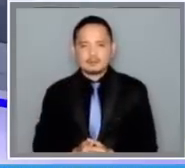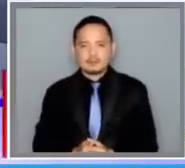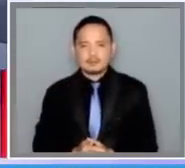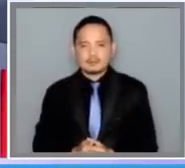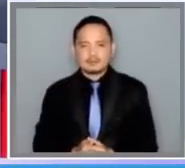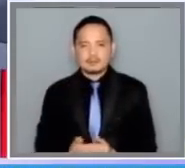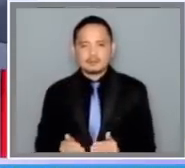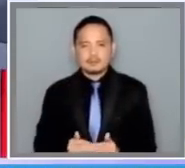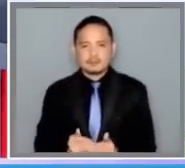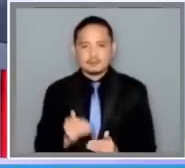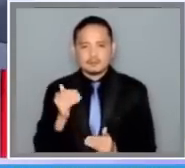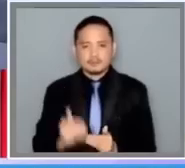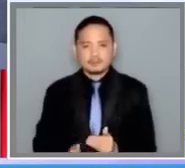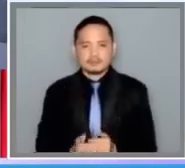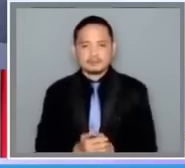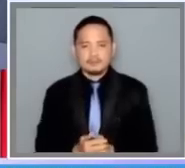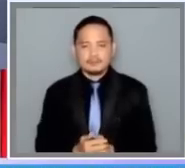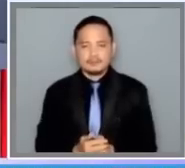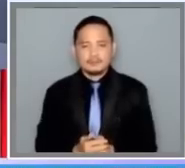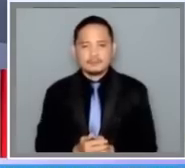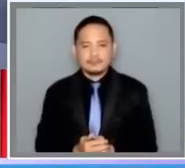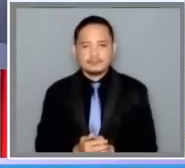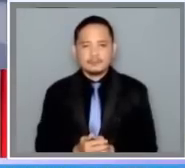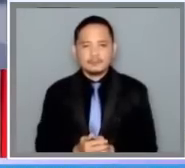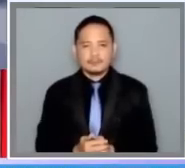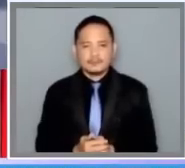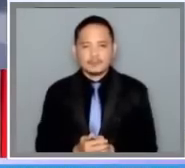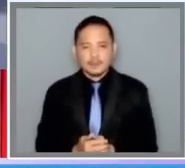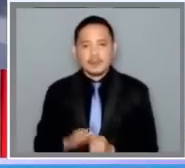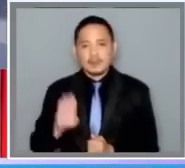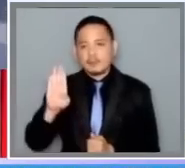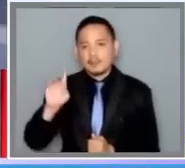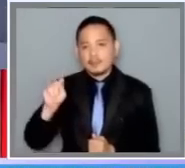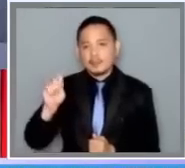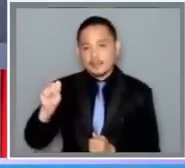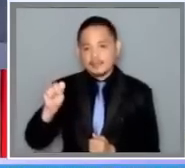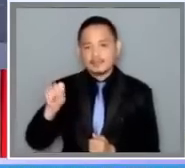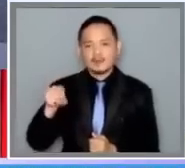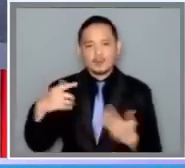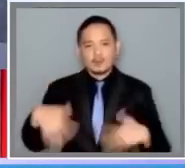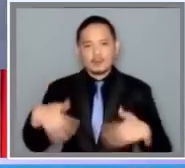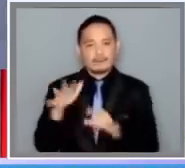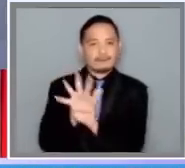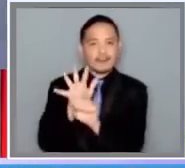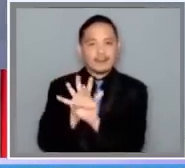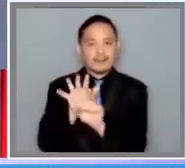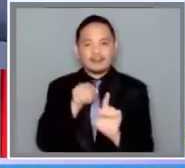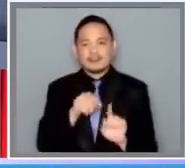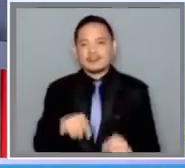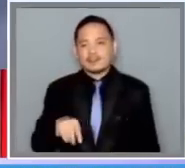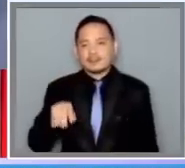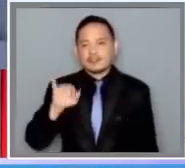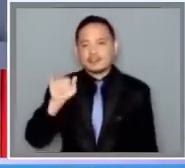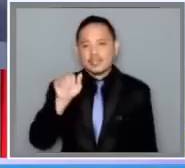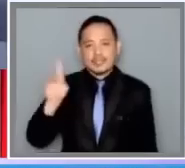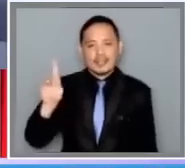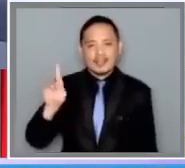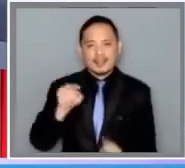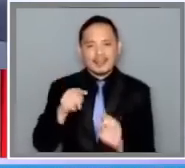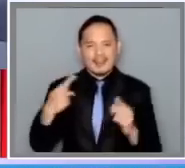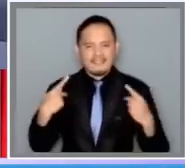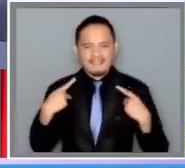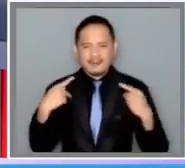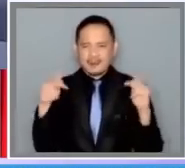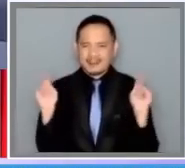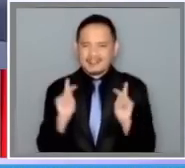Heto, non-stop support naman ng mga ARMY dito. Si BTS Jungkook kasi may pakilig na teaser sa